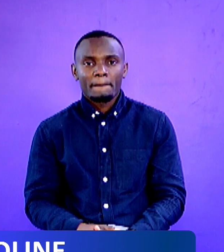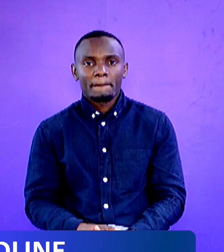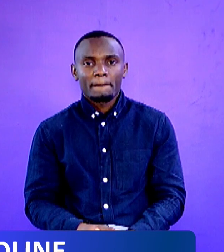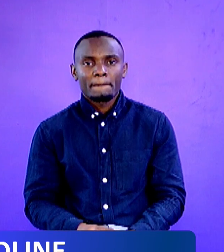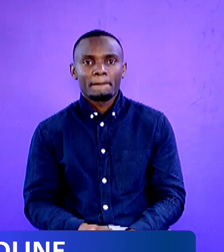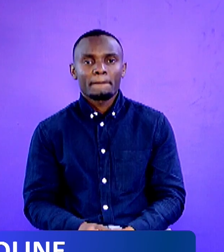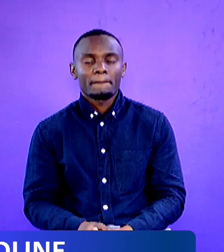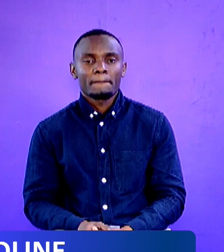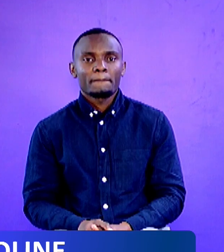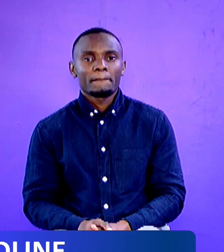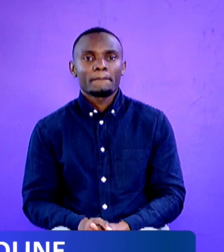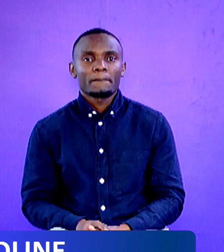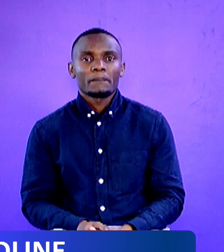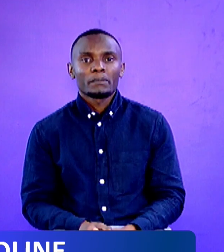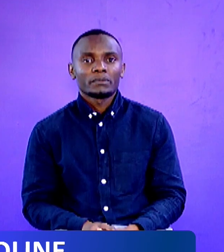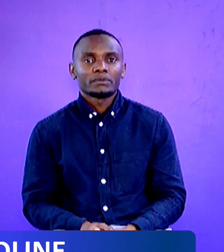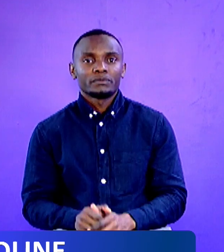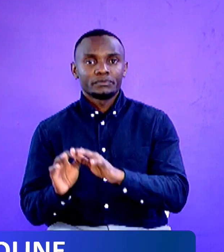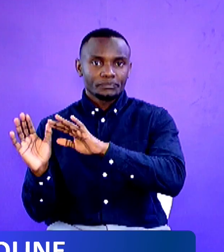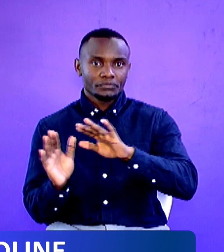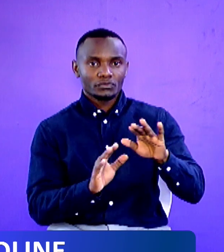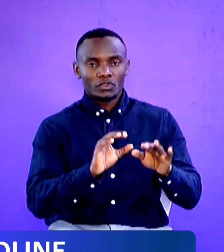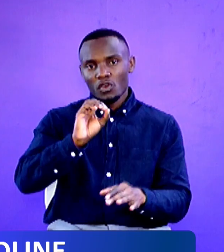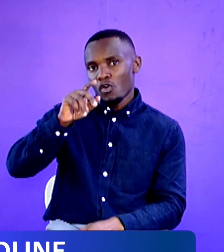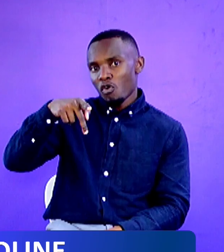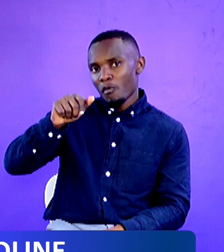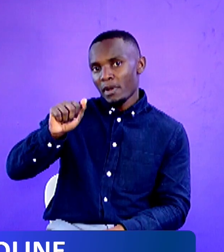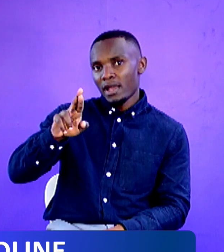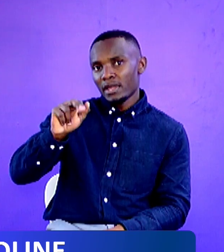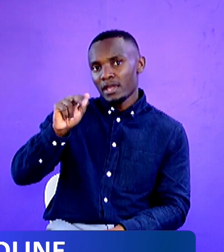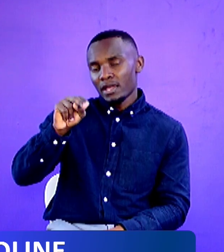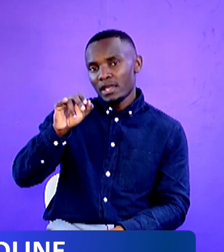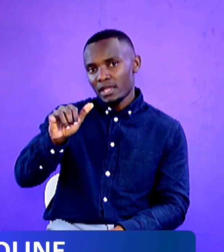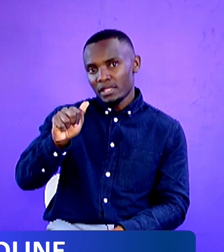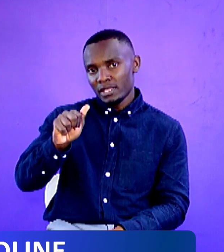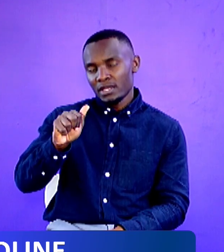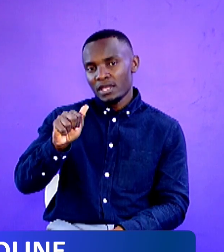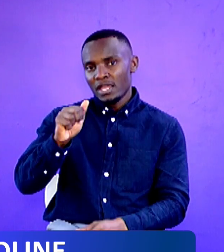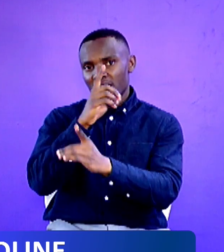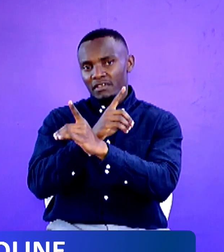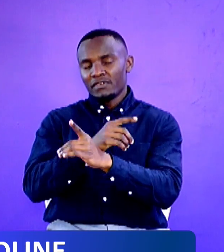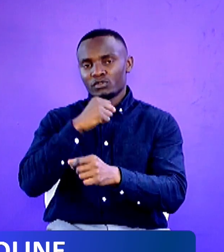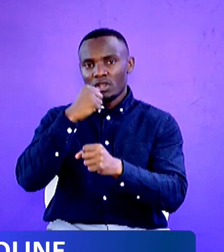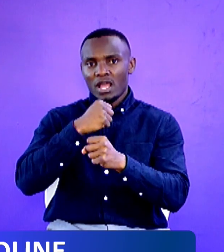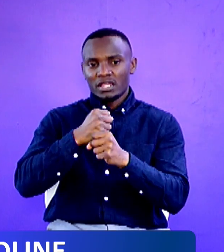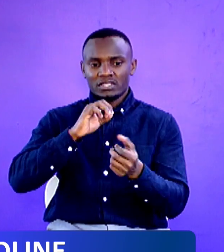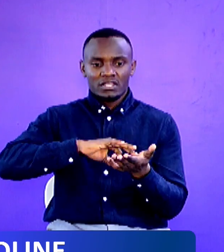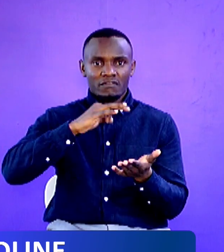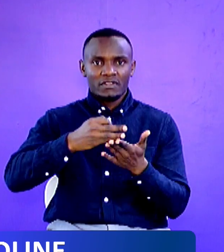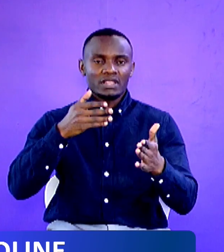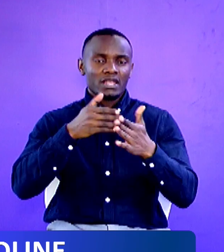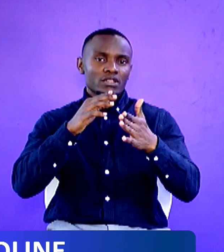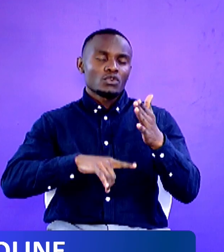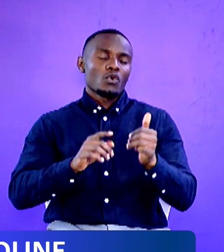And away from that, now to Oparanya. Defends a hustler fund against politically motivated